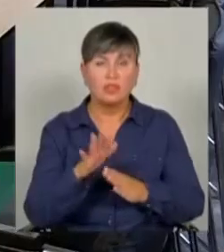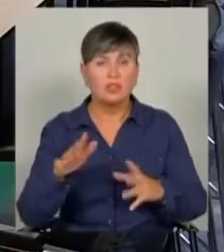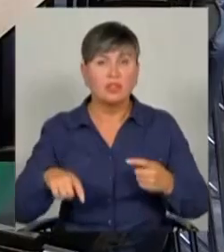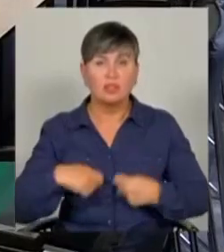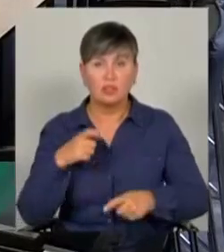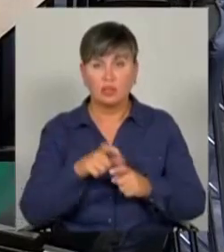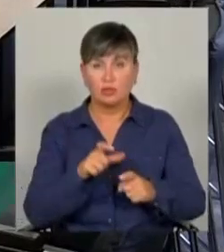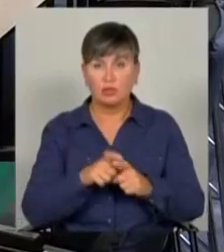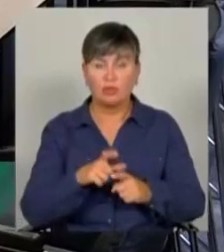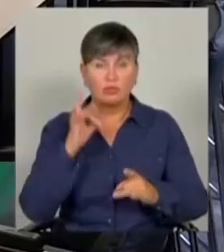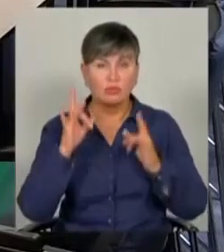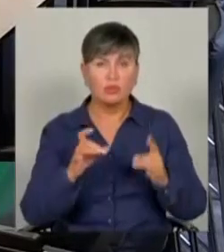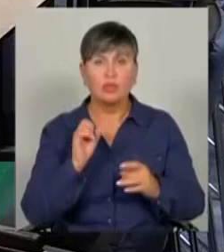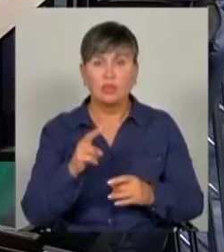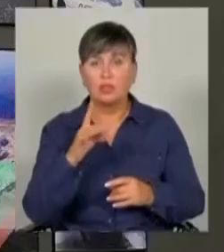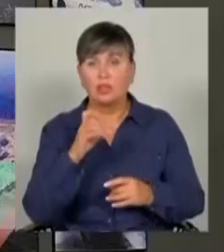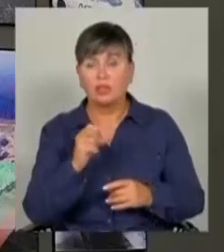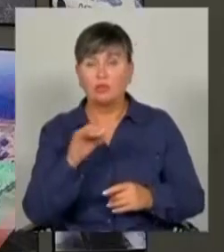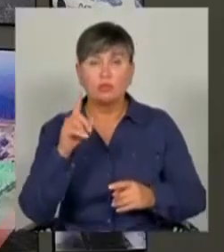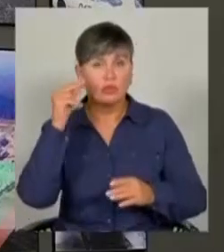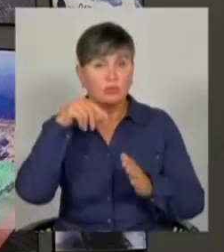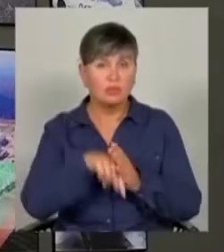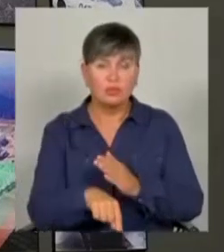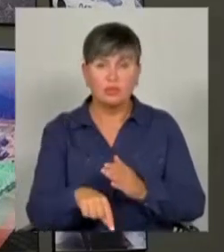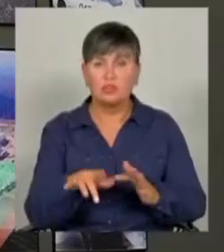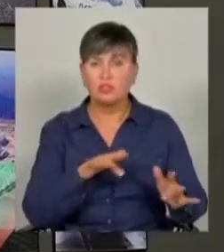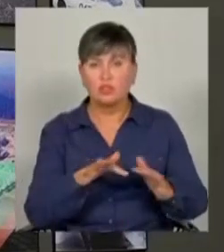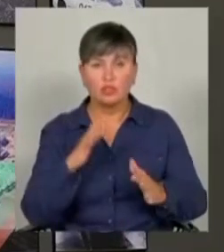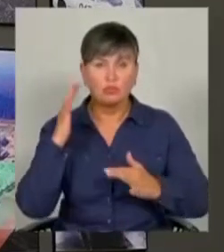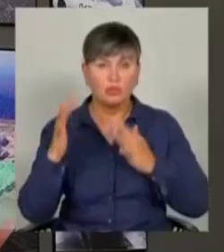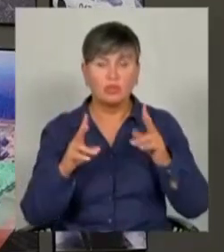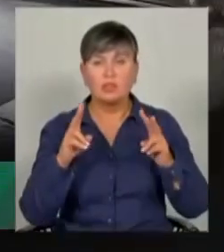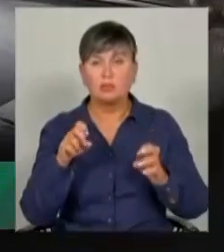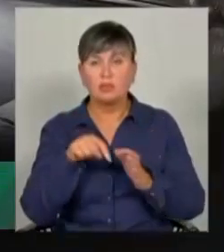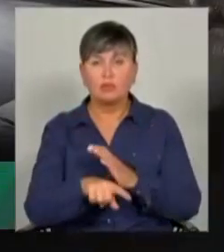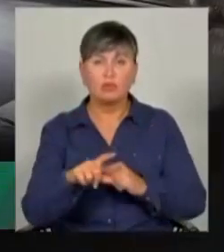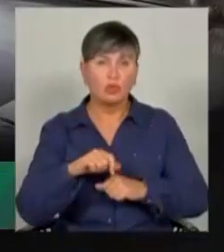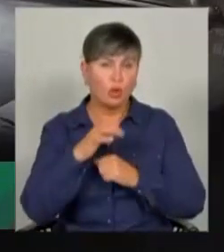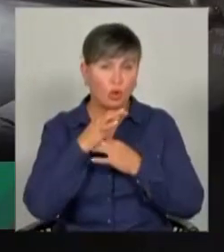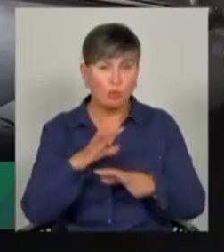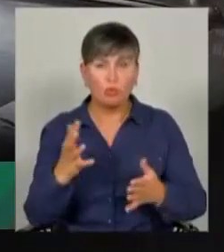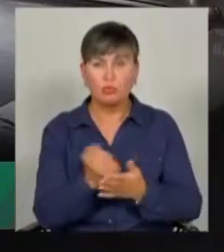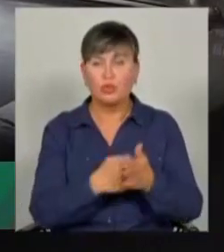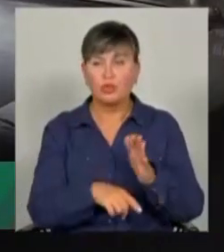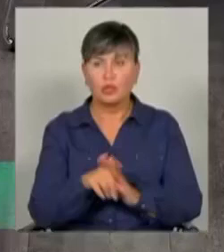слоган Porsche звучит как «Driving by Dreams», что означает «движимые мечтами», как символ того, что любой успех